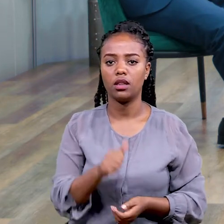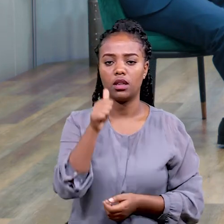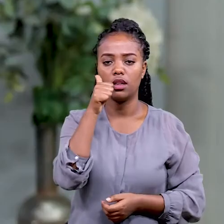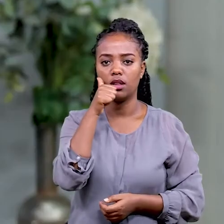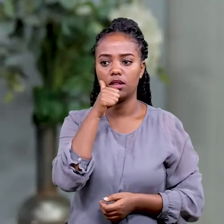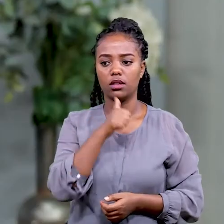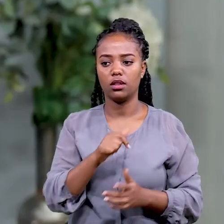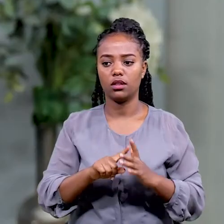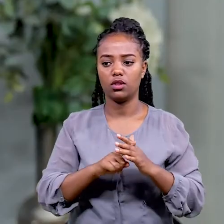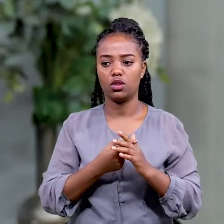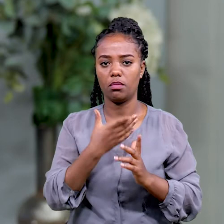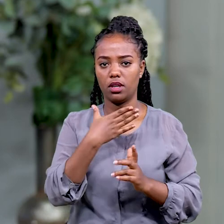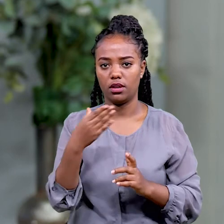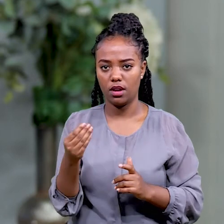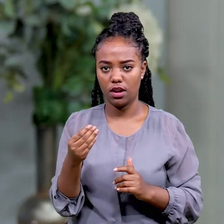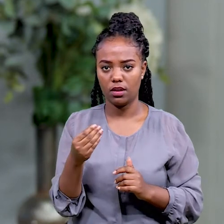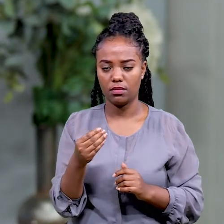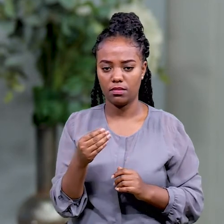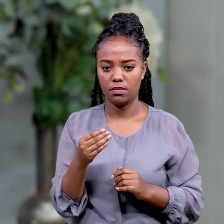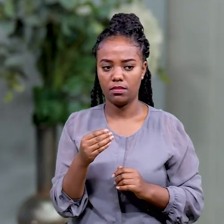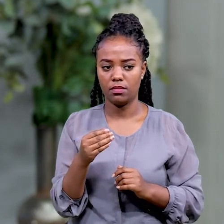ከሴቶች ልጀምርና